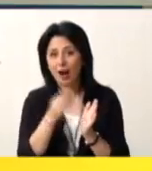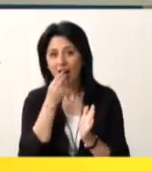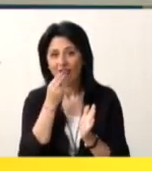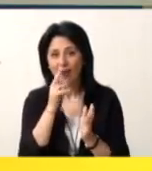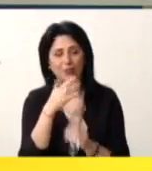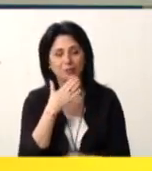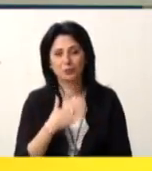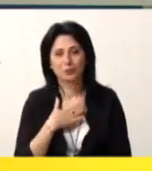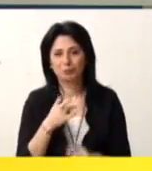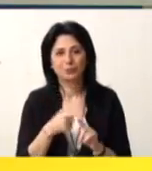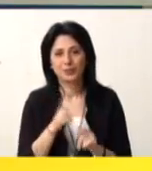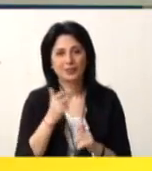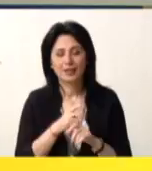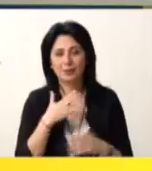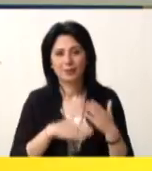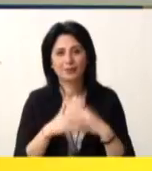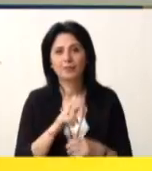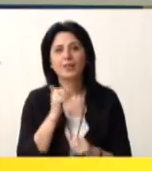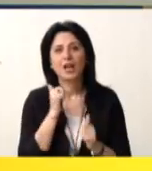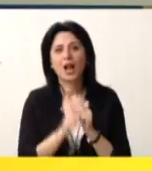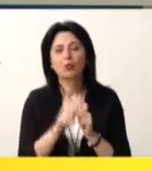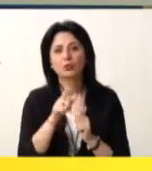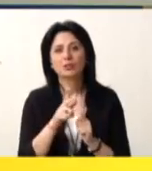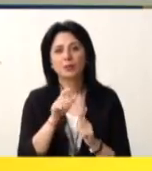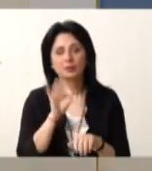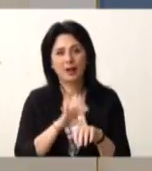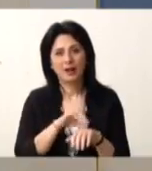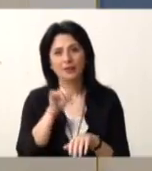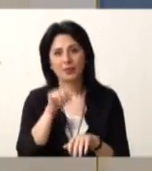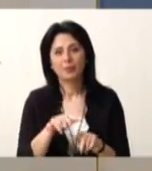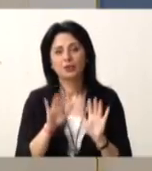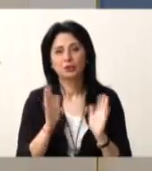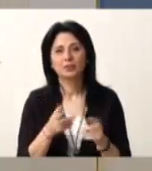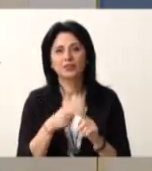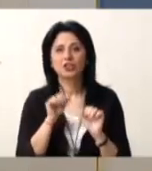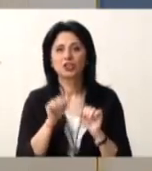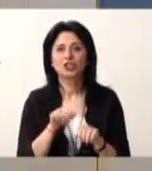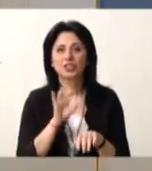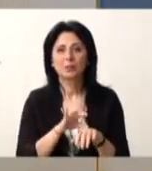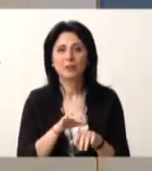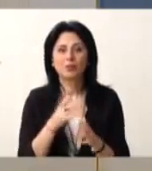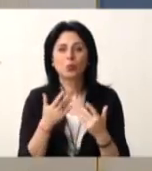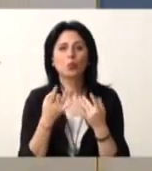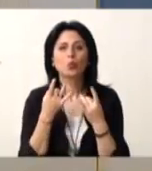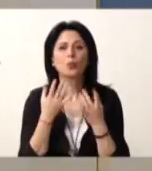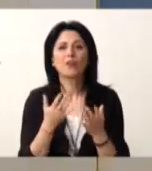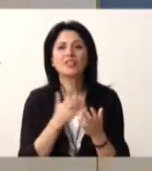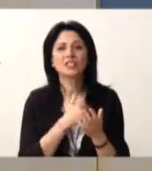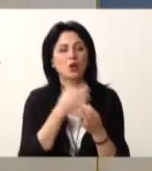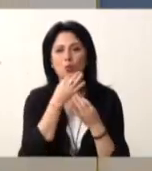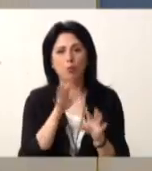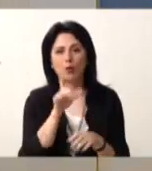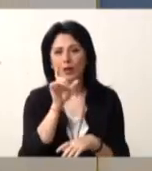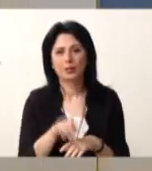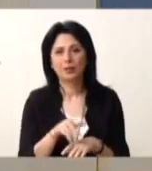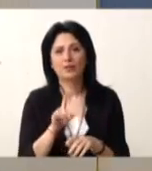კვებაზეა ხოლმე ლაპარაკი, ძალიან მიხარი ამას. აუცილებელია, რომ პაციენტმა ამ შემთხვევაში, ან შეიძლება პაციენტიც არ იყოს უბრალოდ სასურველი